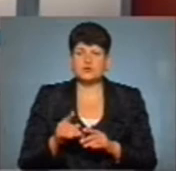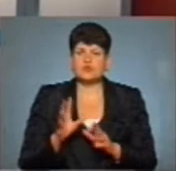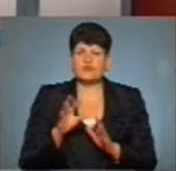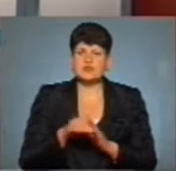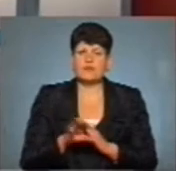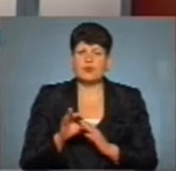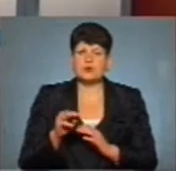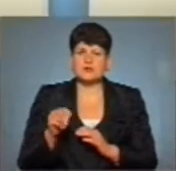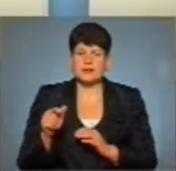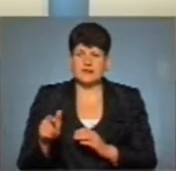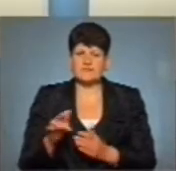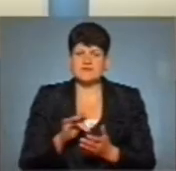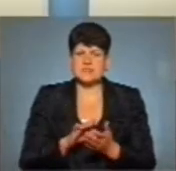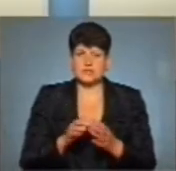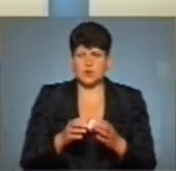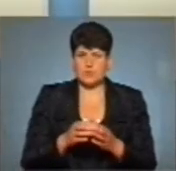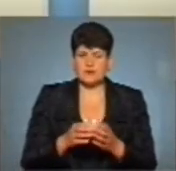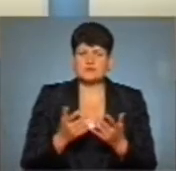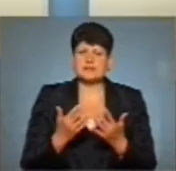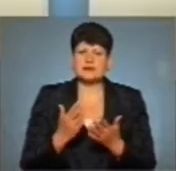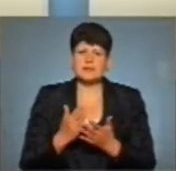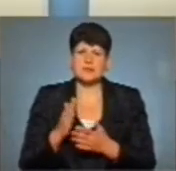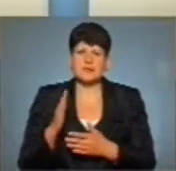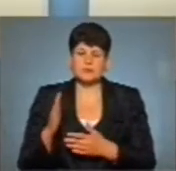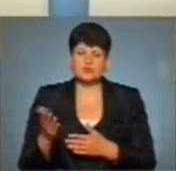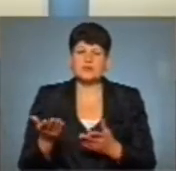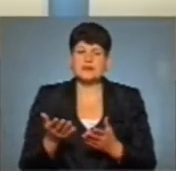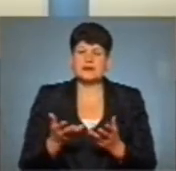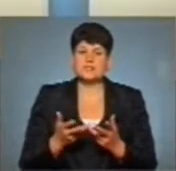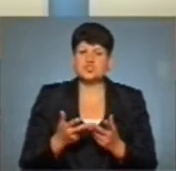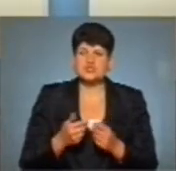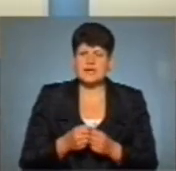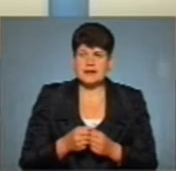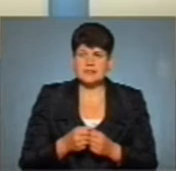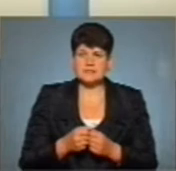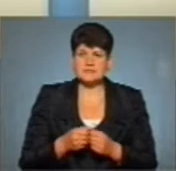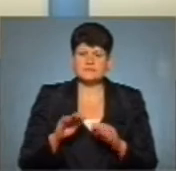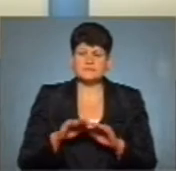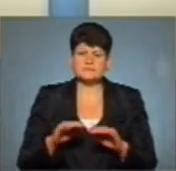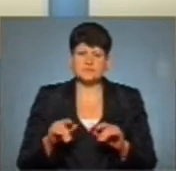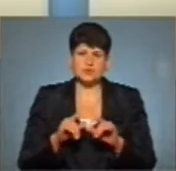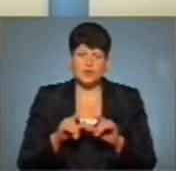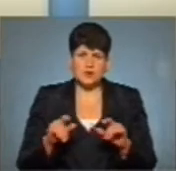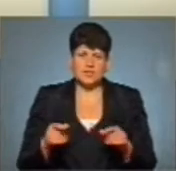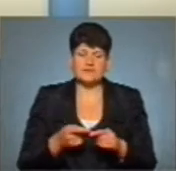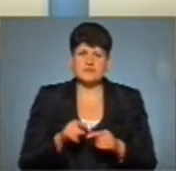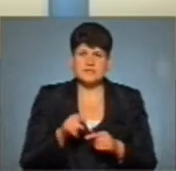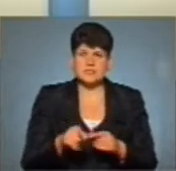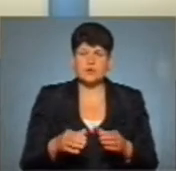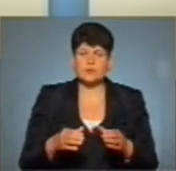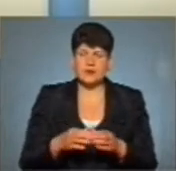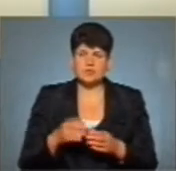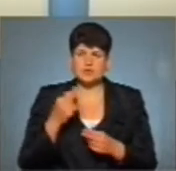ОТГ, до центру громади? Скільки має бути, яка чисельність школярів в тій чи іншій громаді, щоб